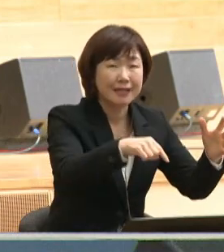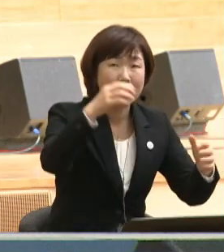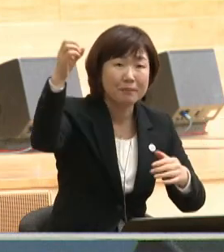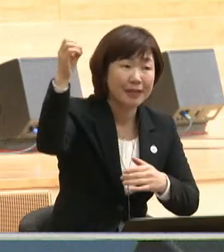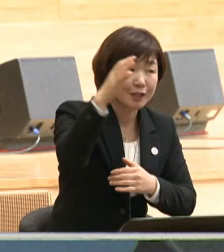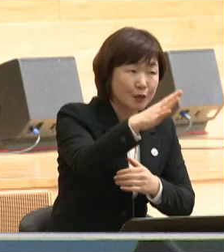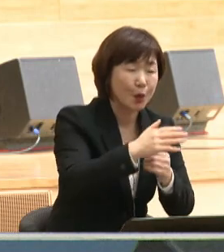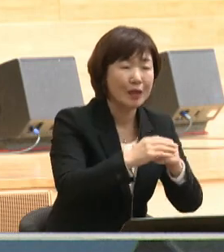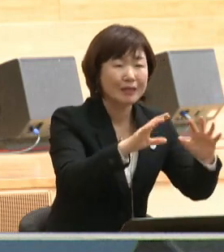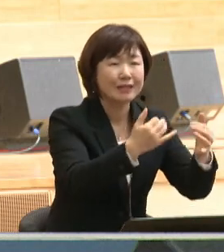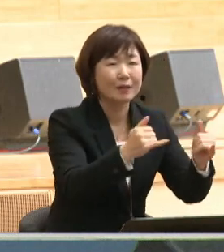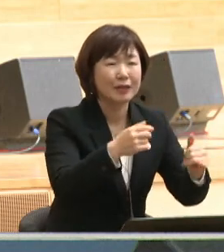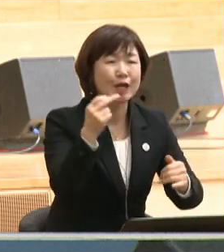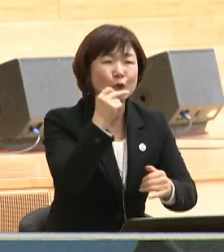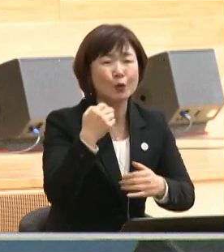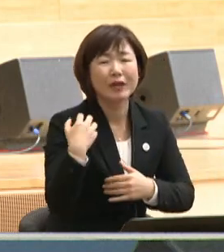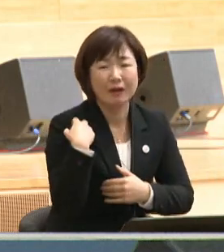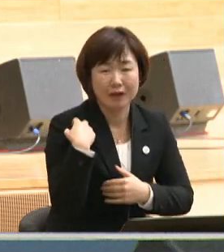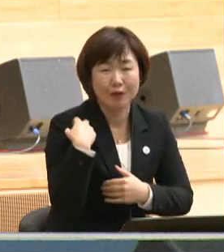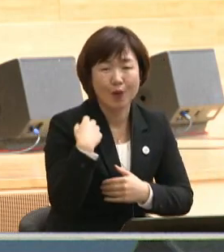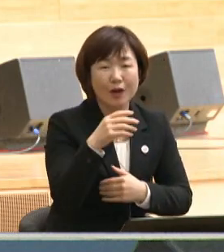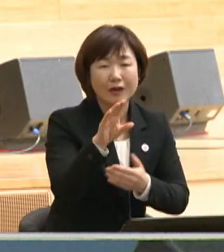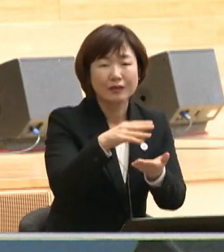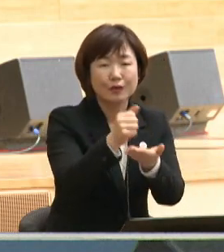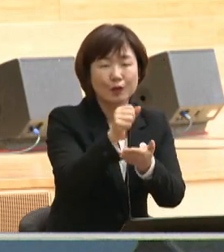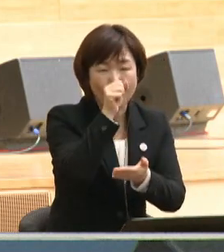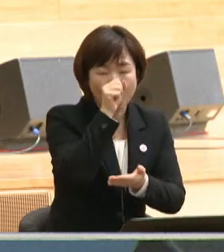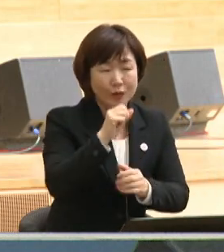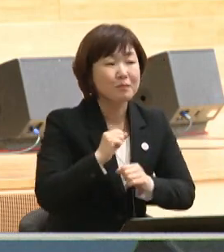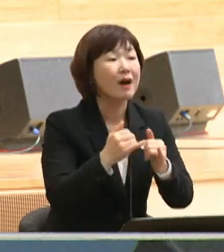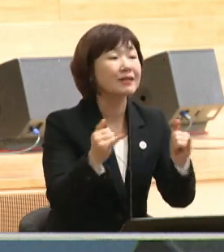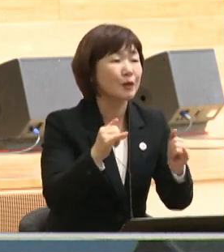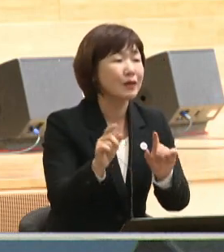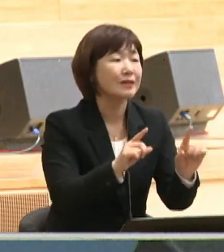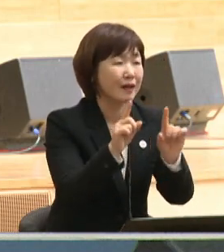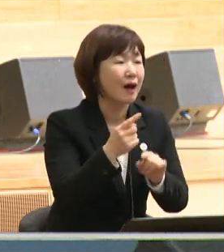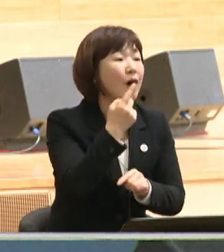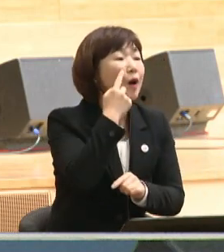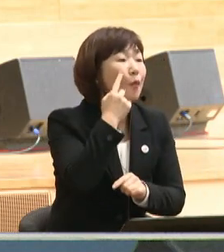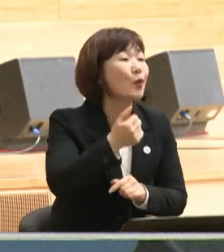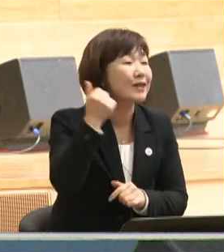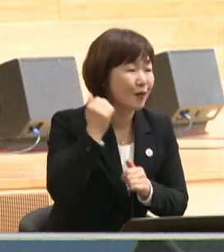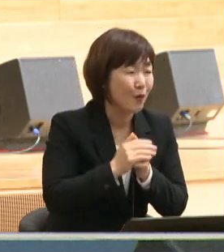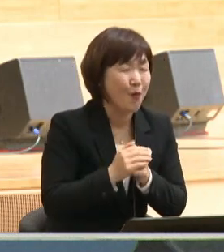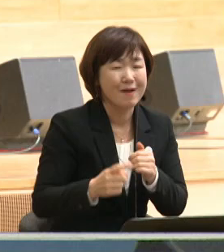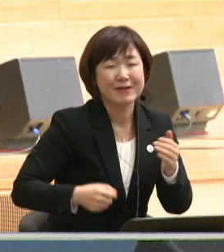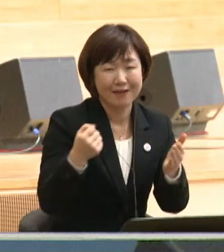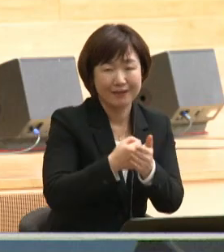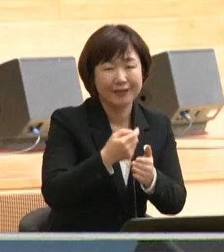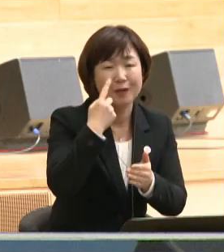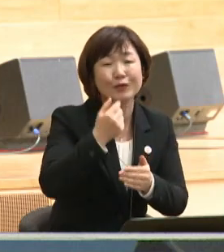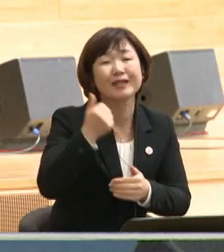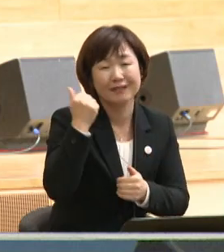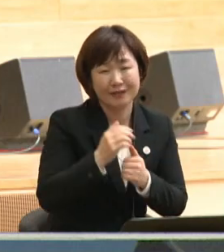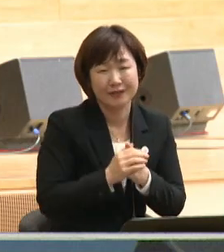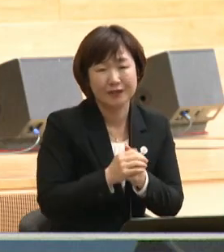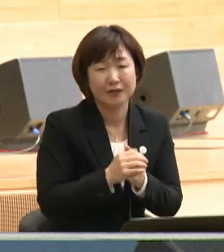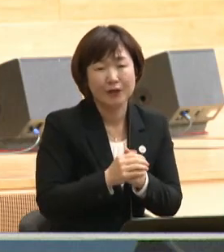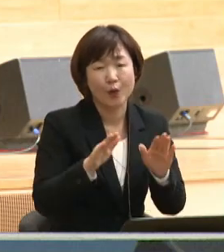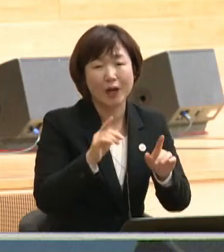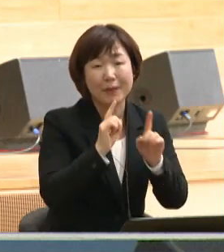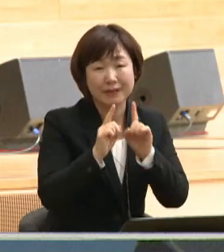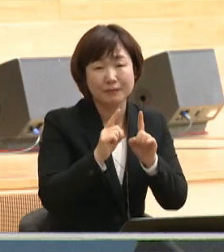소금으로 그리스도 예수의 좋은 병사로 한번 살아보기를 결단해 보자는 거죠 오늘 말씀이